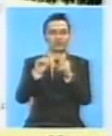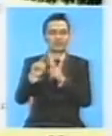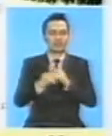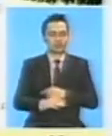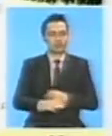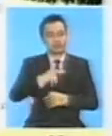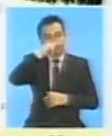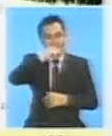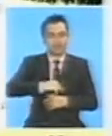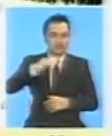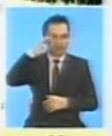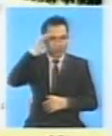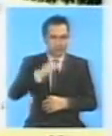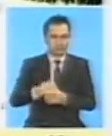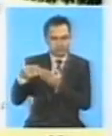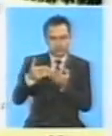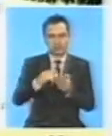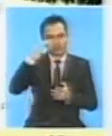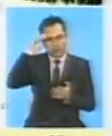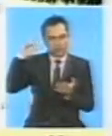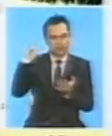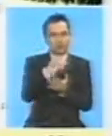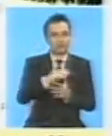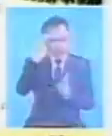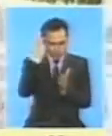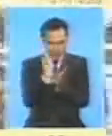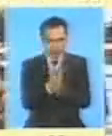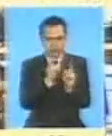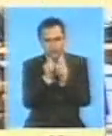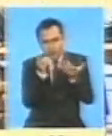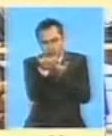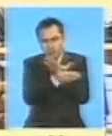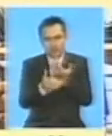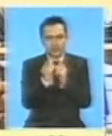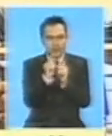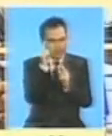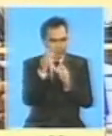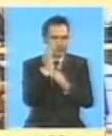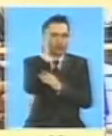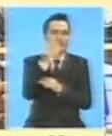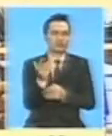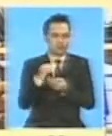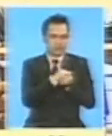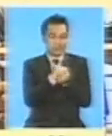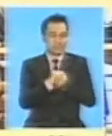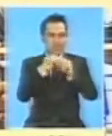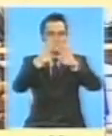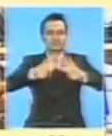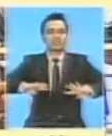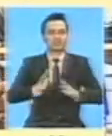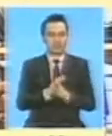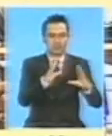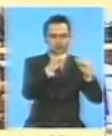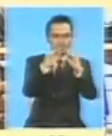องทัพไทยบกเรืออากาศนะครับตำรวจก็มีการหารือร่วมกันกับประเทศในอาเซียนแล้วว่าเราจะร่วมมือทุกด้านกันอย่างไรมีการประ